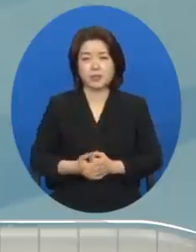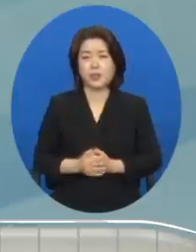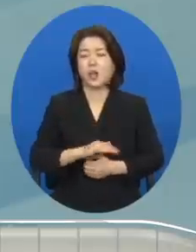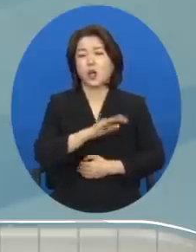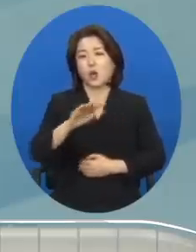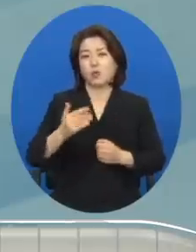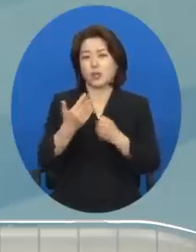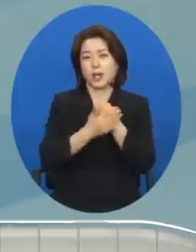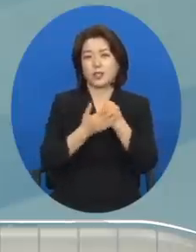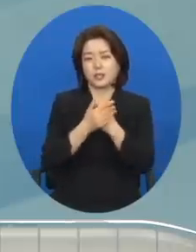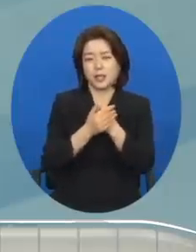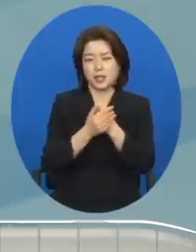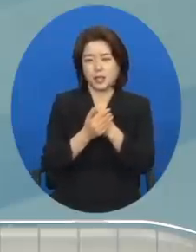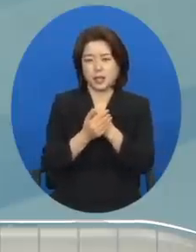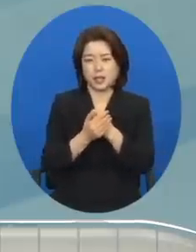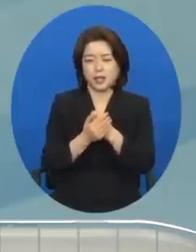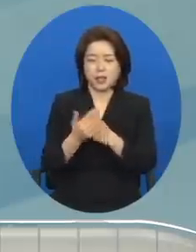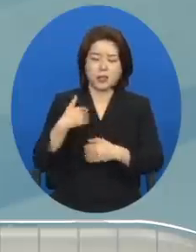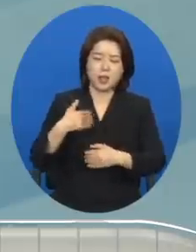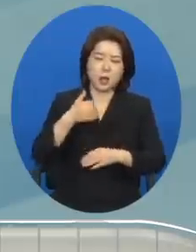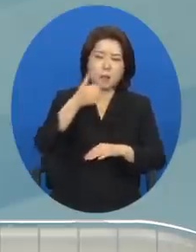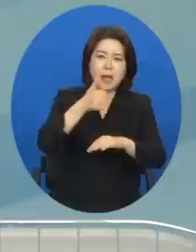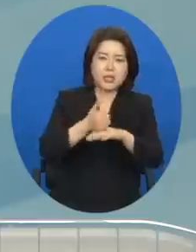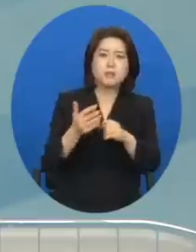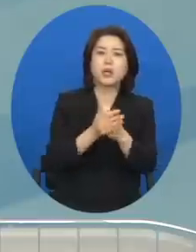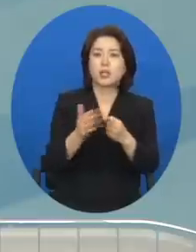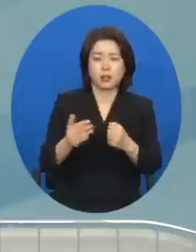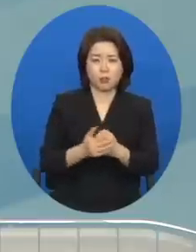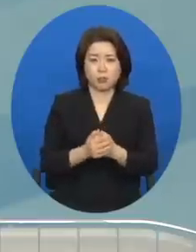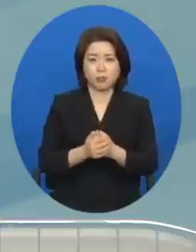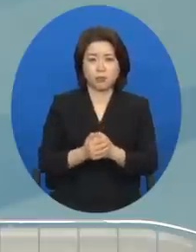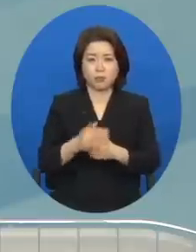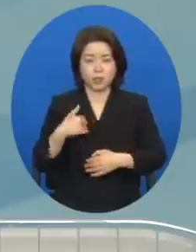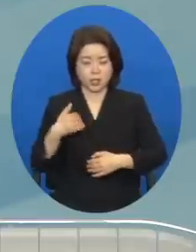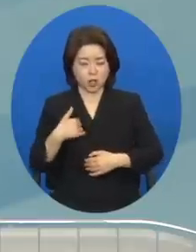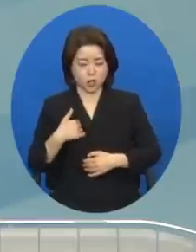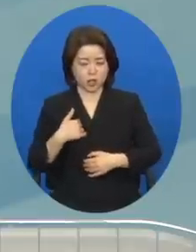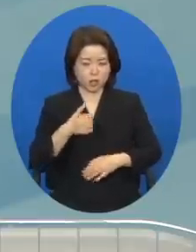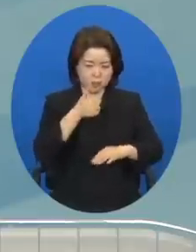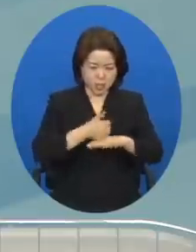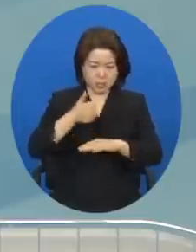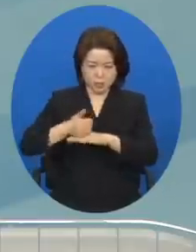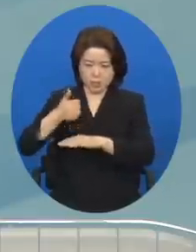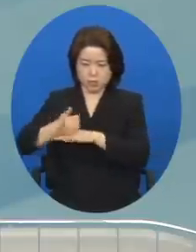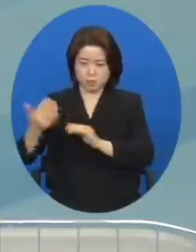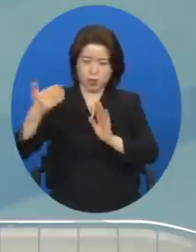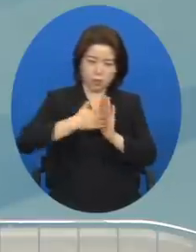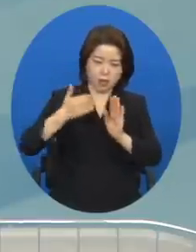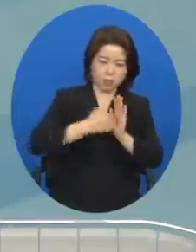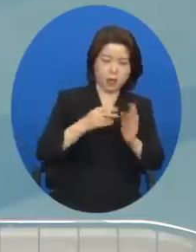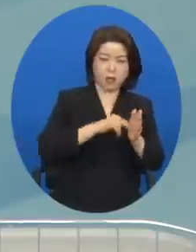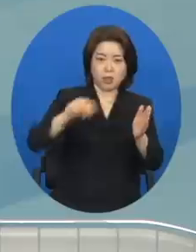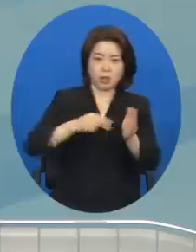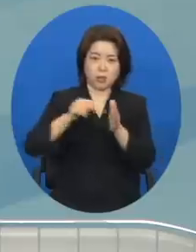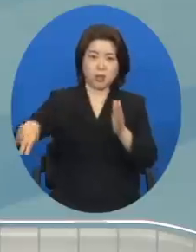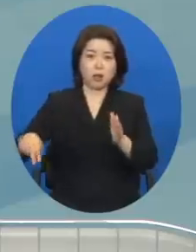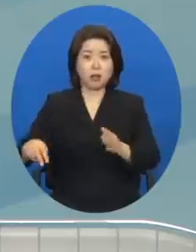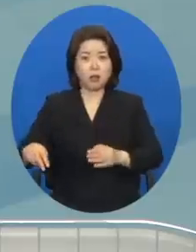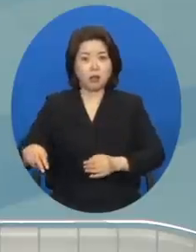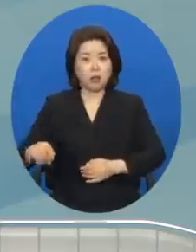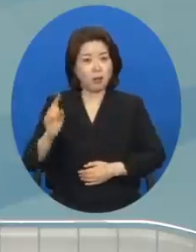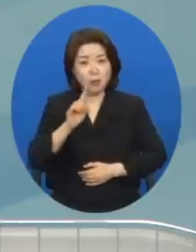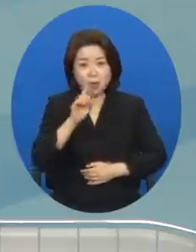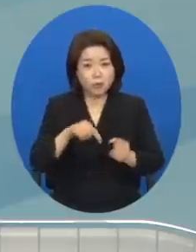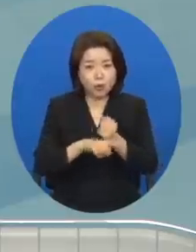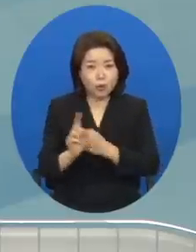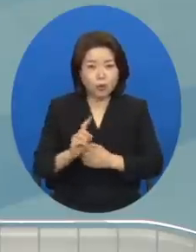우리가 은혜의 종착역이기 때문에 그렇습니다. 여기는 종착역, 여기는 종착역, 이제 다 내리라는 거죠.